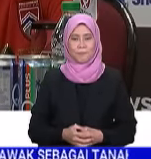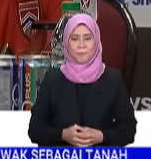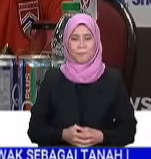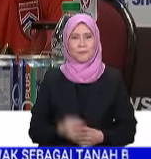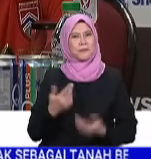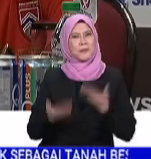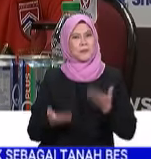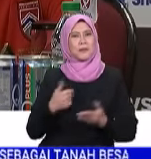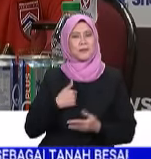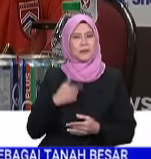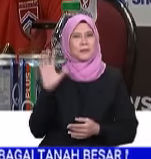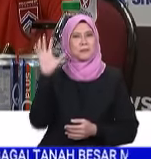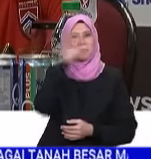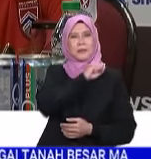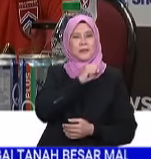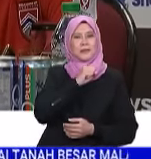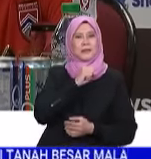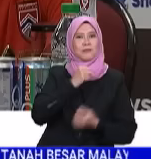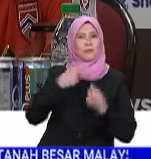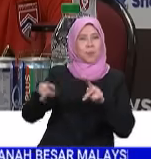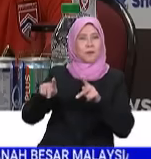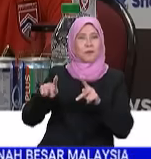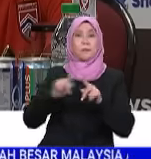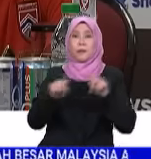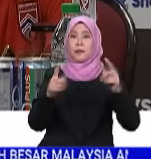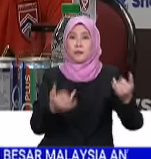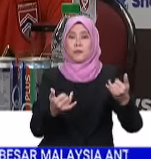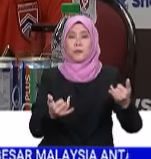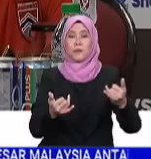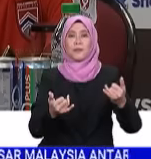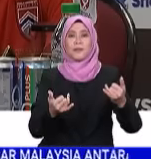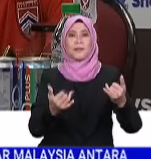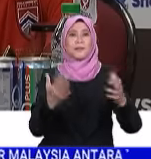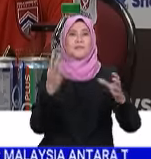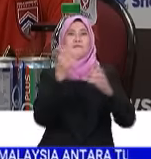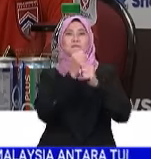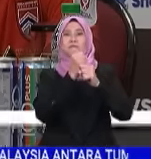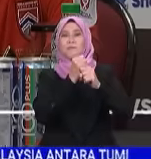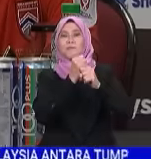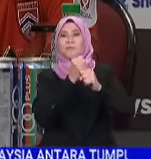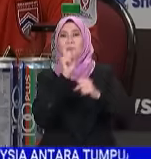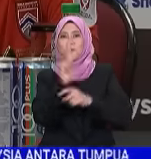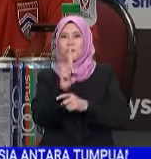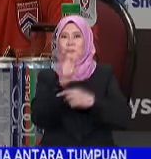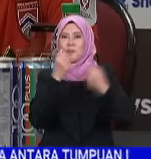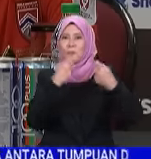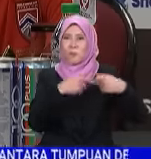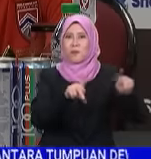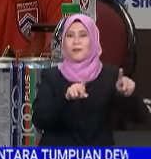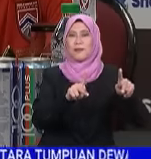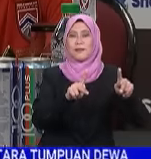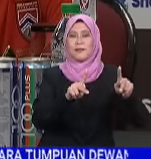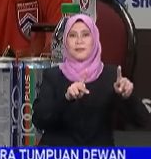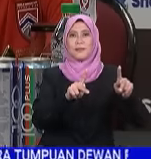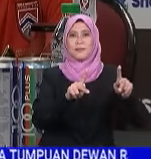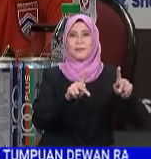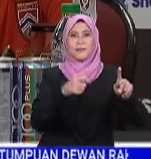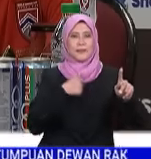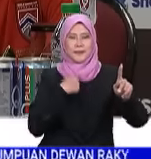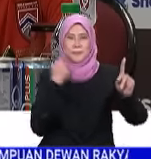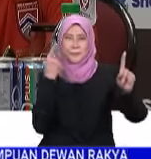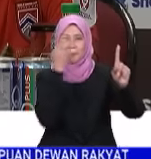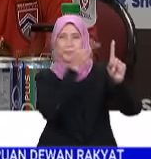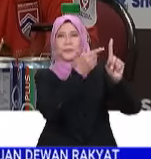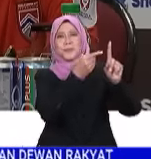dua peluang tapi akhirnya sayaai saya dapat satu peluang yangetul saya tak lepaskanah